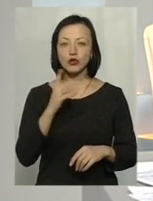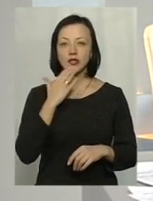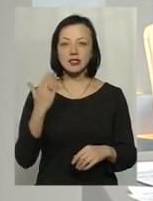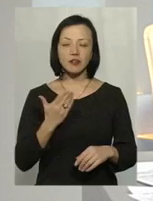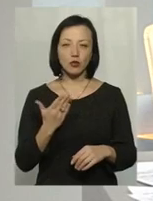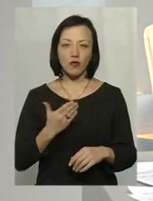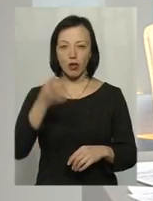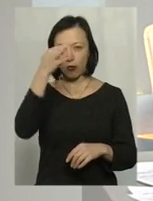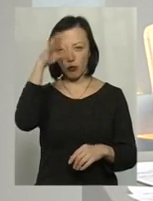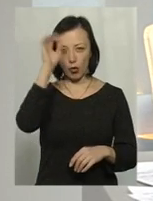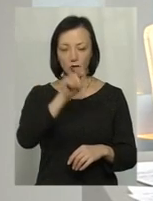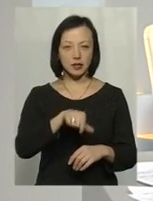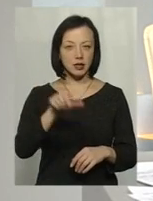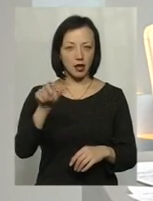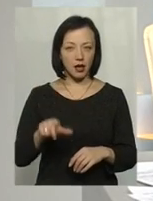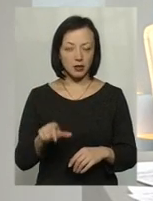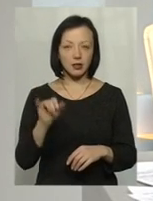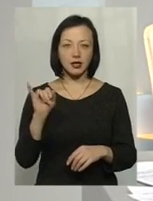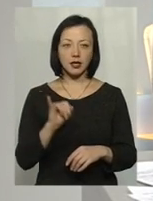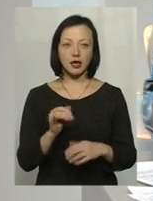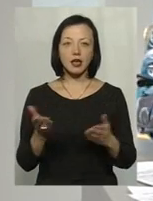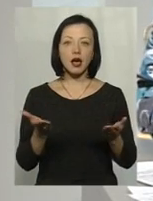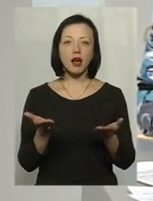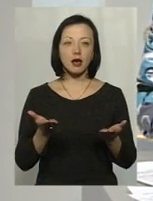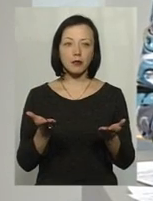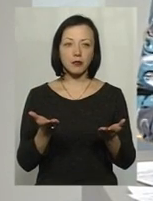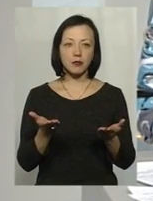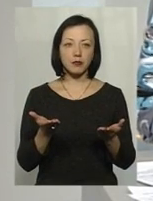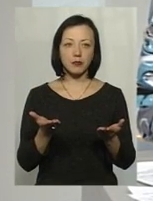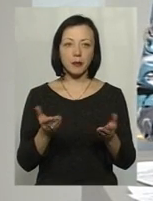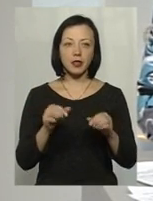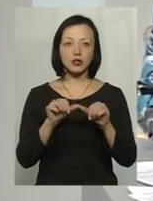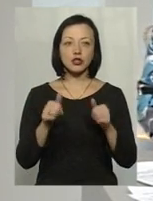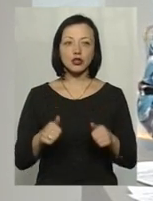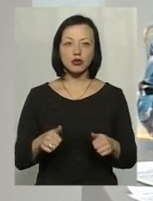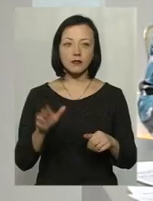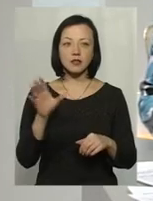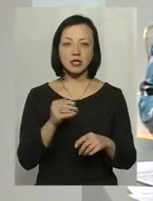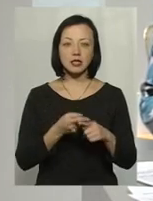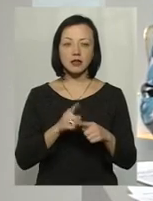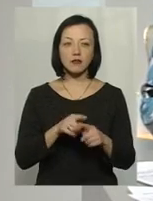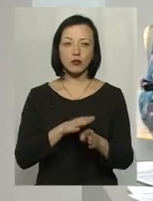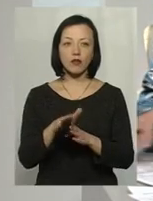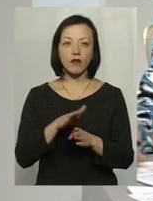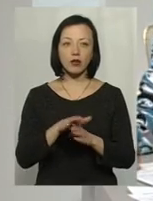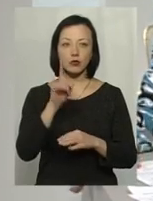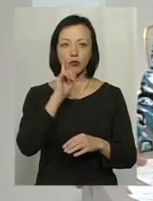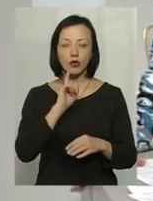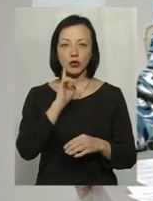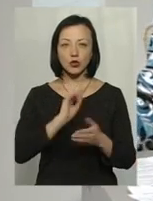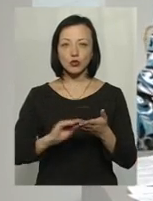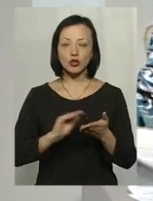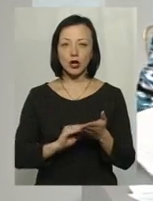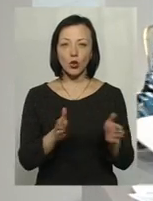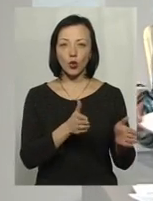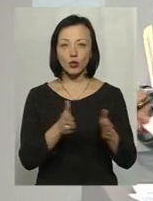звітували поліціянти. І яким чином все це відбувалося, поки сюжет готується